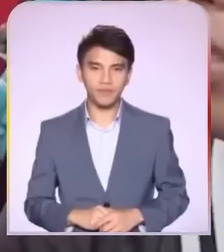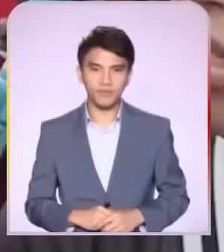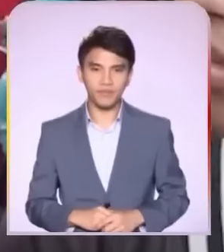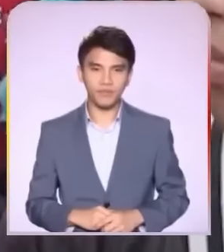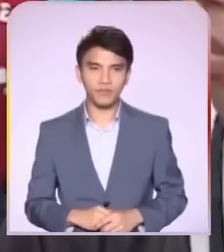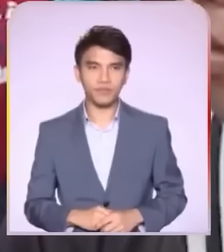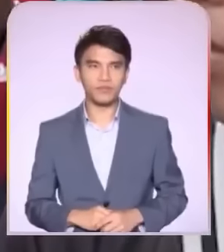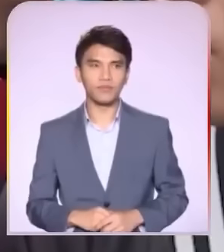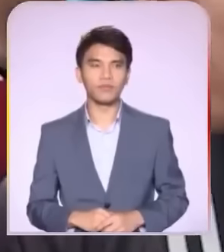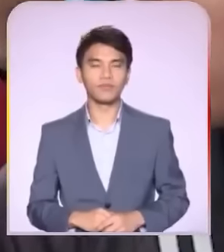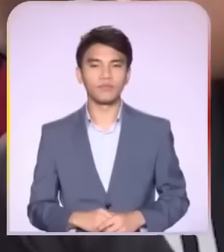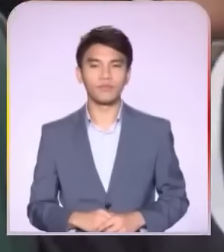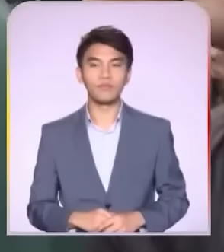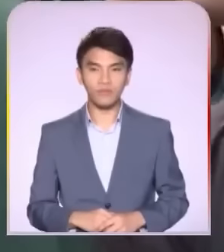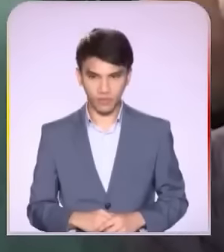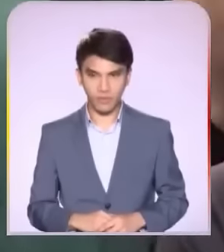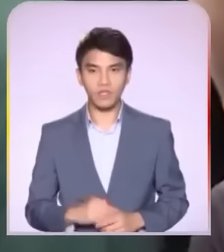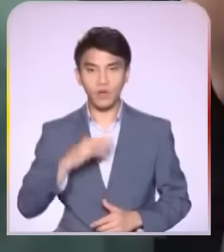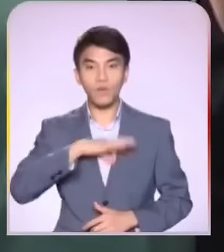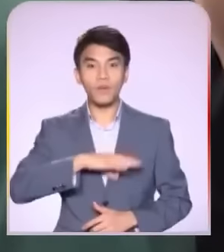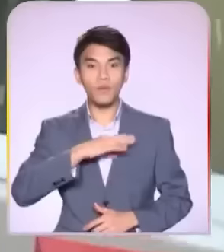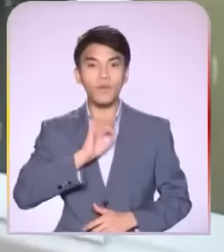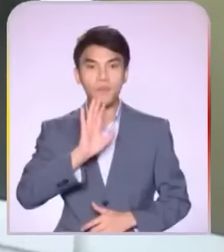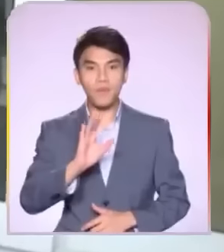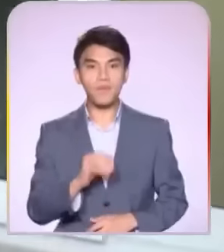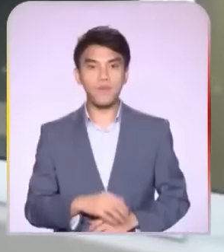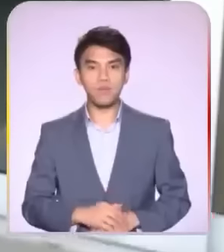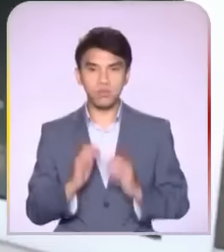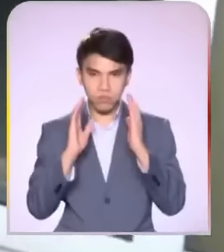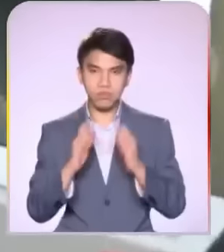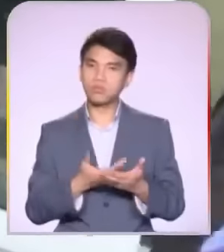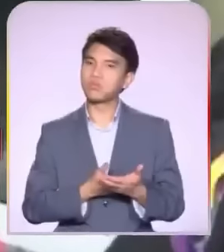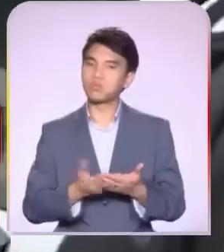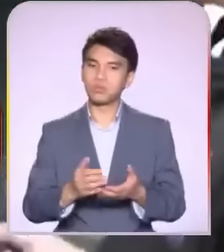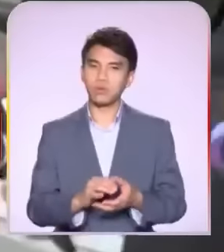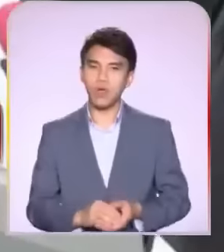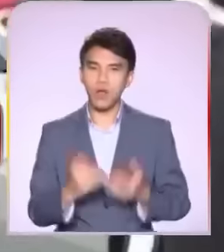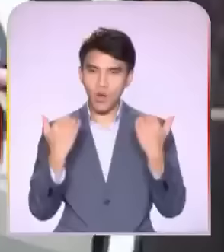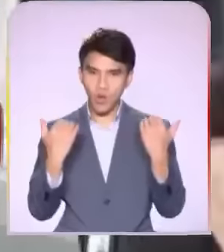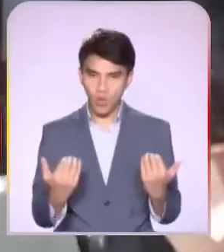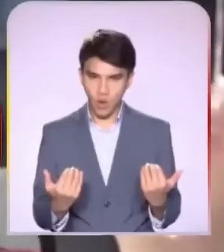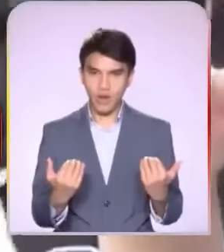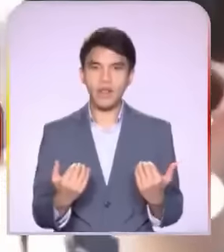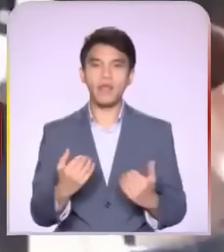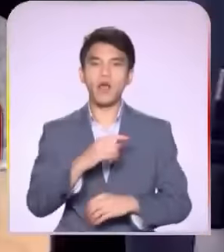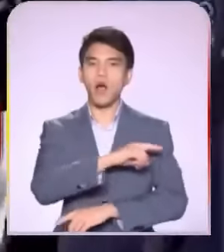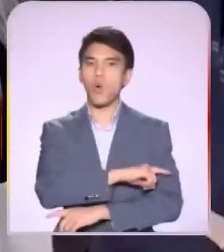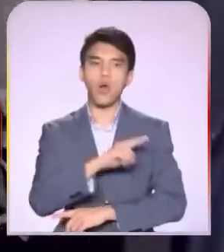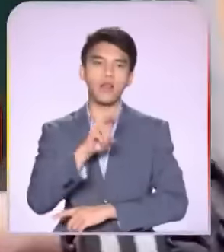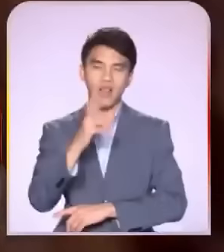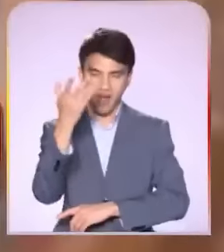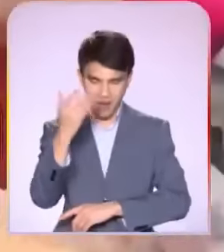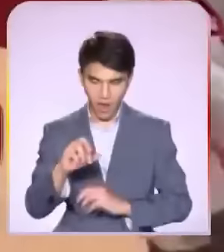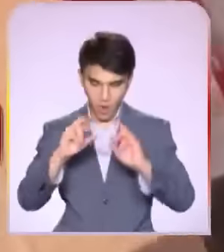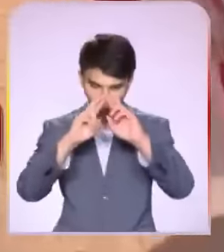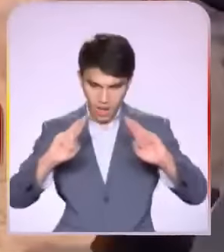าย คุณผู้ชมครับนี่เป็นความรู้สึกของหนึ่งในลูกค้านะครับวันนี้เป็นวันที่2แล้วนะครับที่ทางร้าน